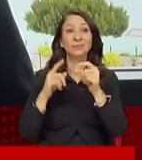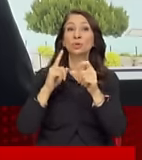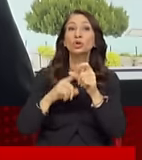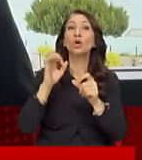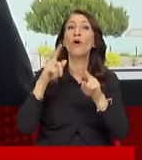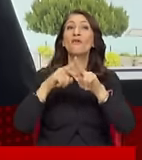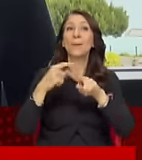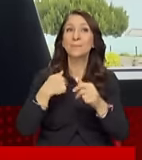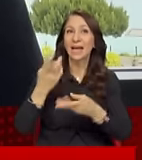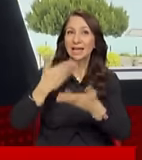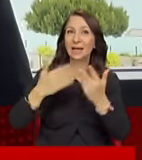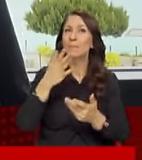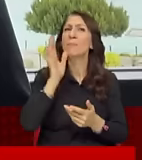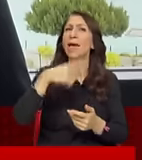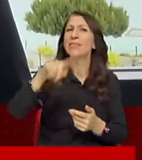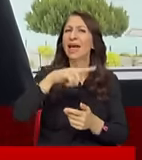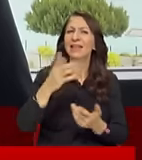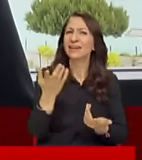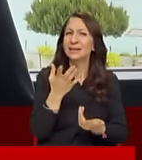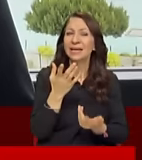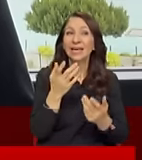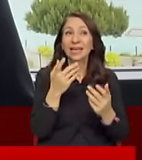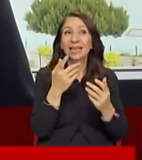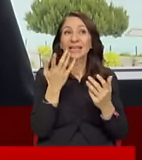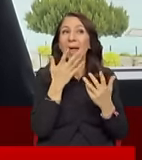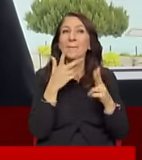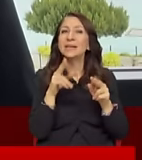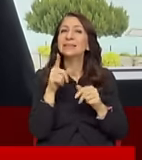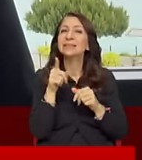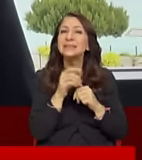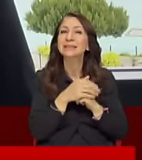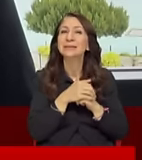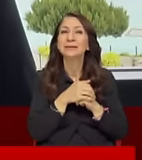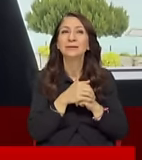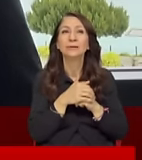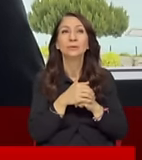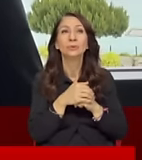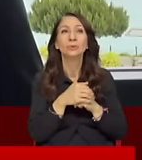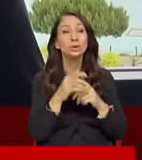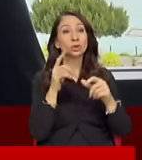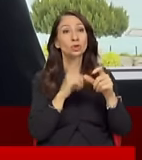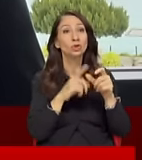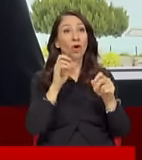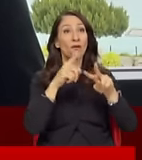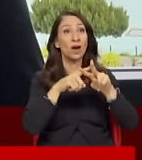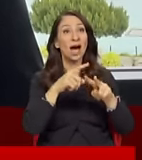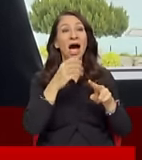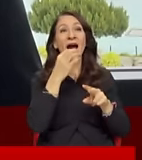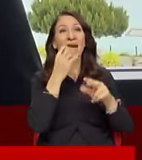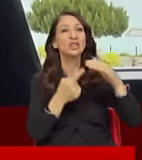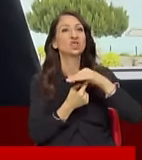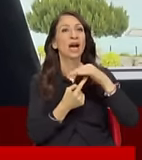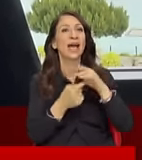bir anlatır mısınız? Bilmeyenlere anlatır mısınız? Çukurova'yı nereyle benzetirsiniz siz? Çukurova Ankara'nın